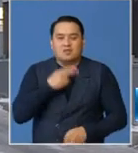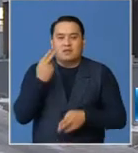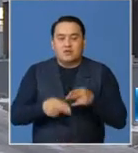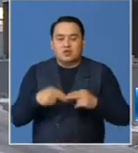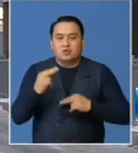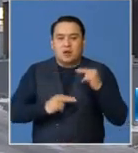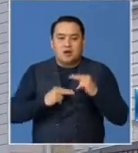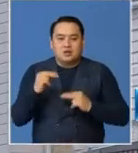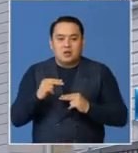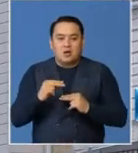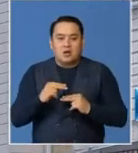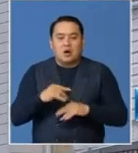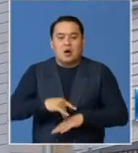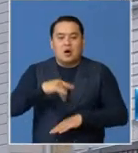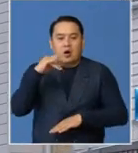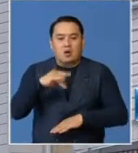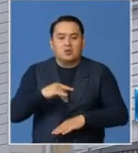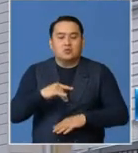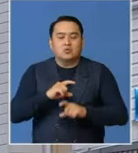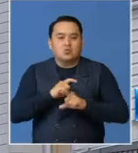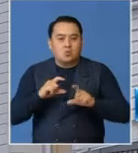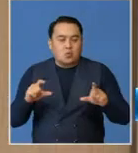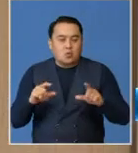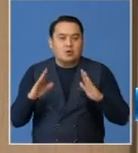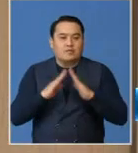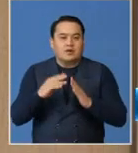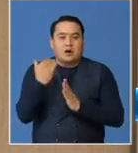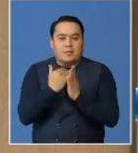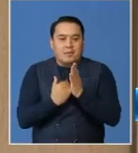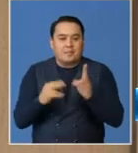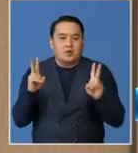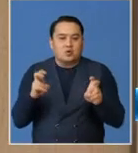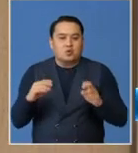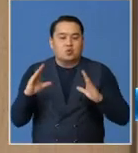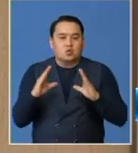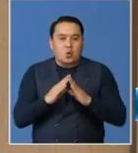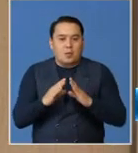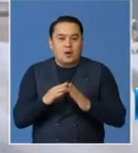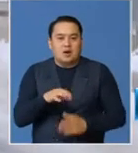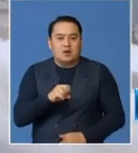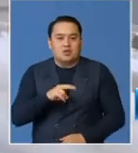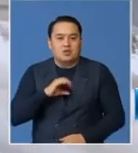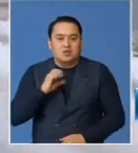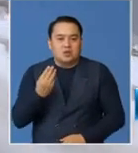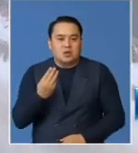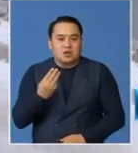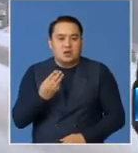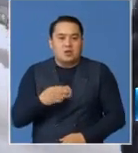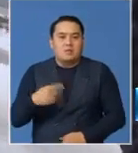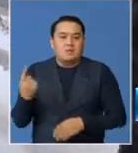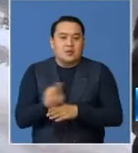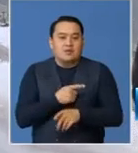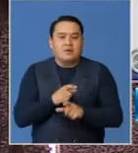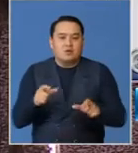Завершено строительство многоквартирного дома, возведенного в рамках этой программы в жилом комплексе «Харлагаш». Он сейчас принимает